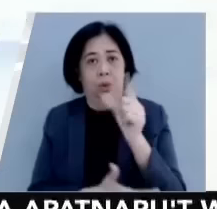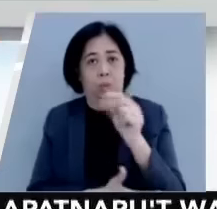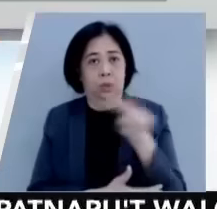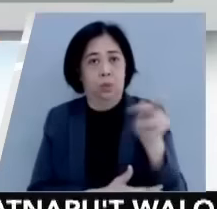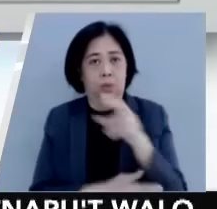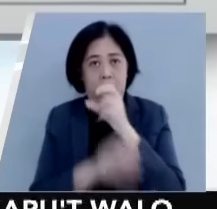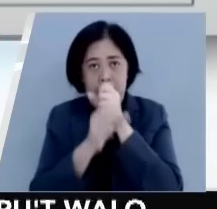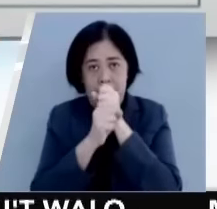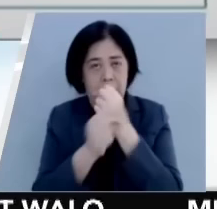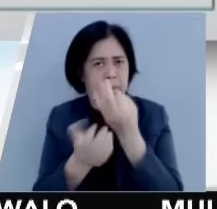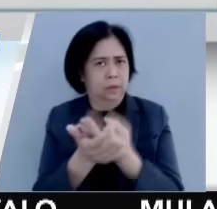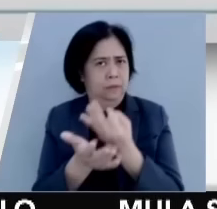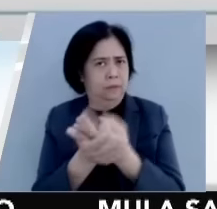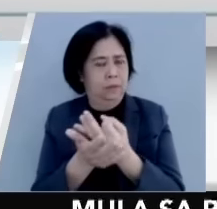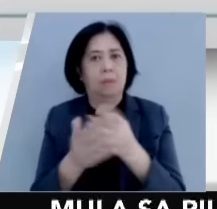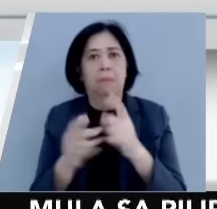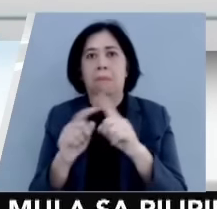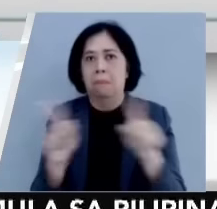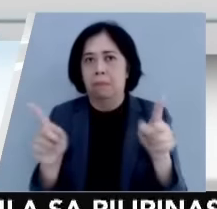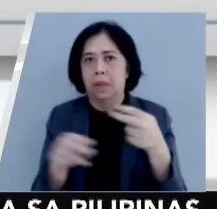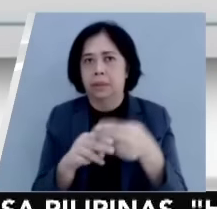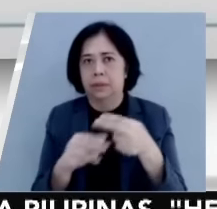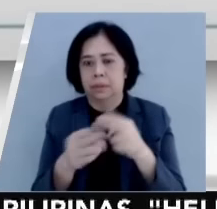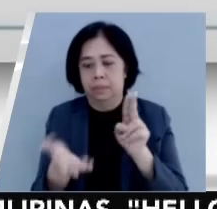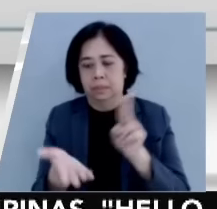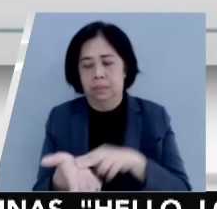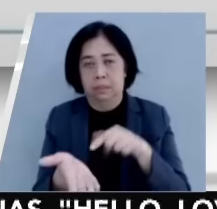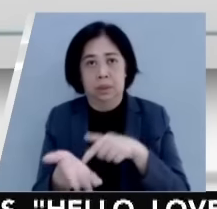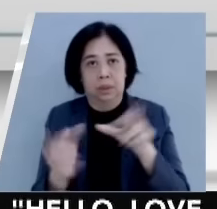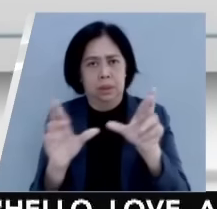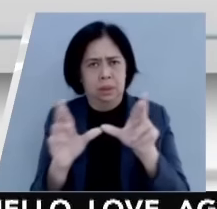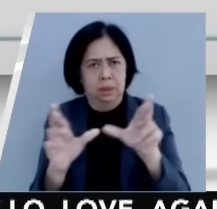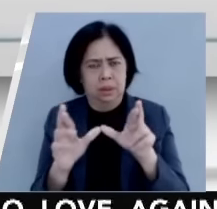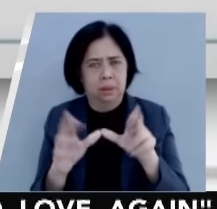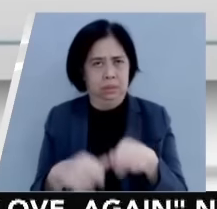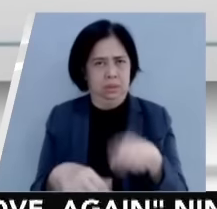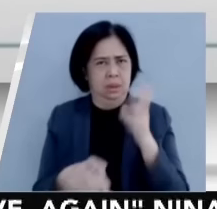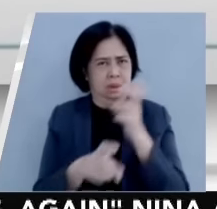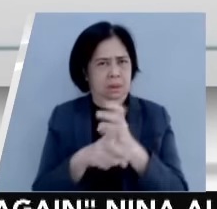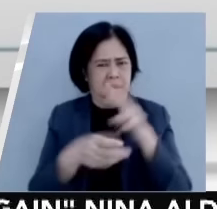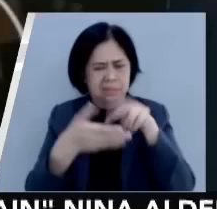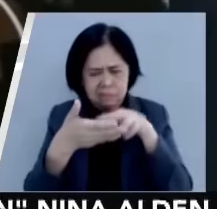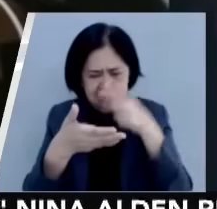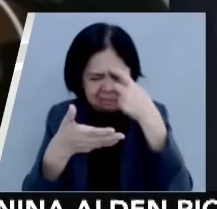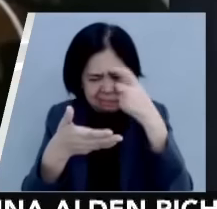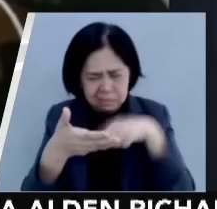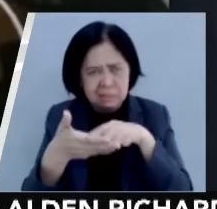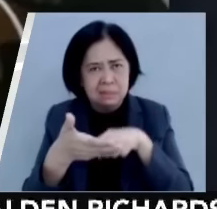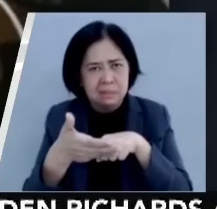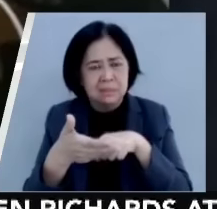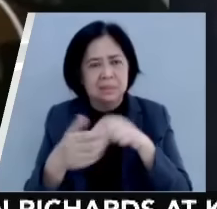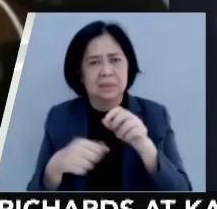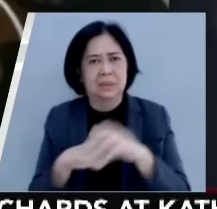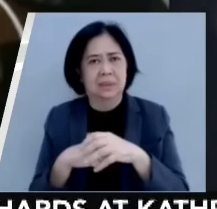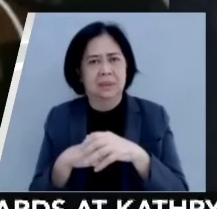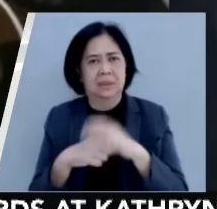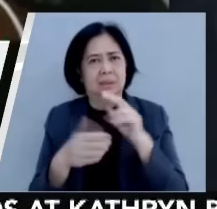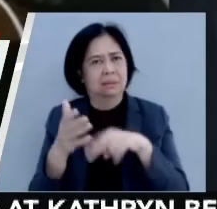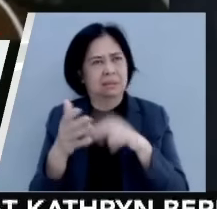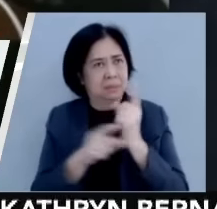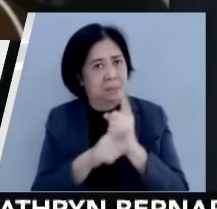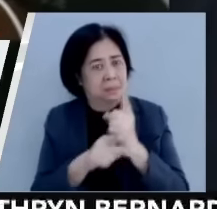funds. Pero ang pangalang nakapirma sa resibo, hirap basahin ng mga kongresista. The name would read, tama po ba,